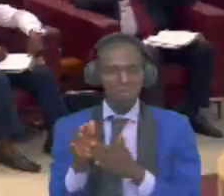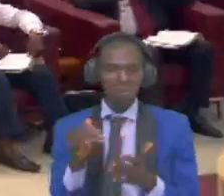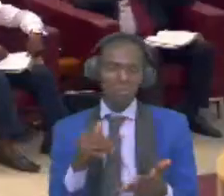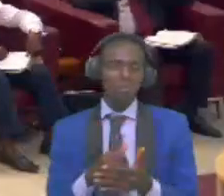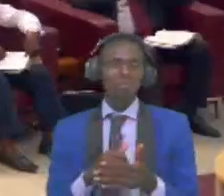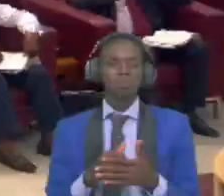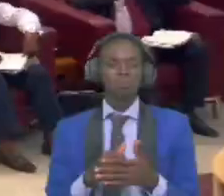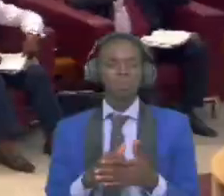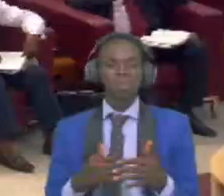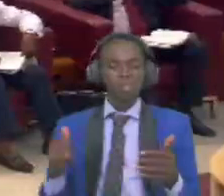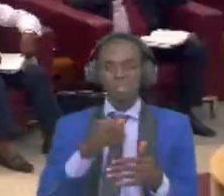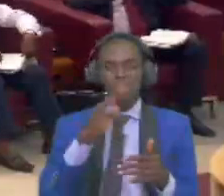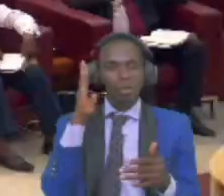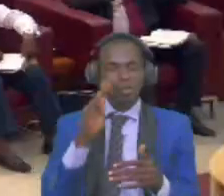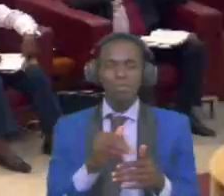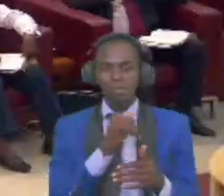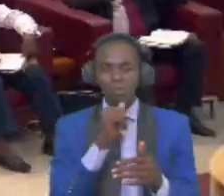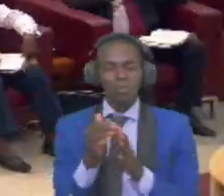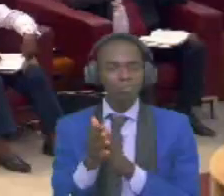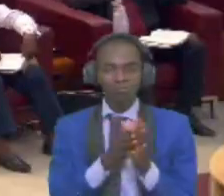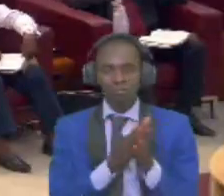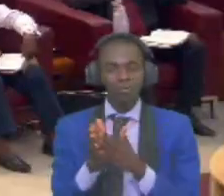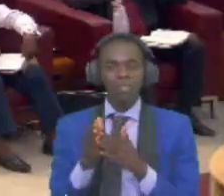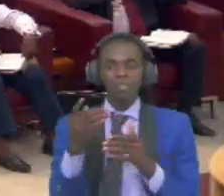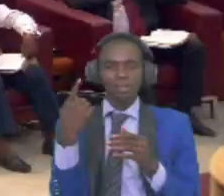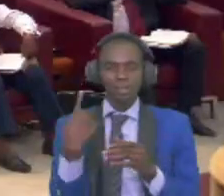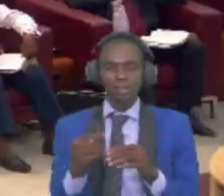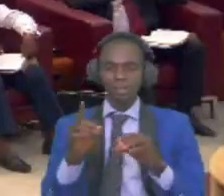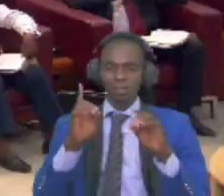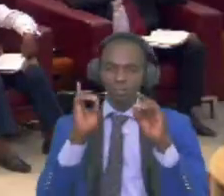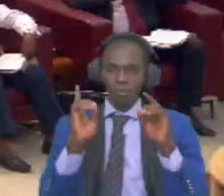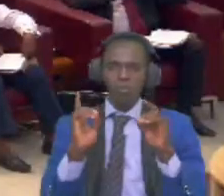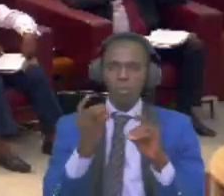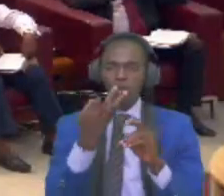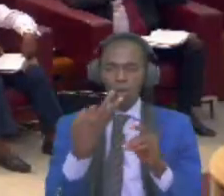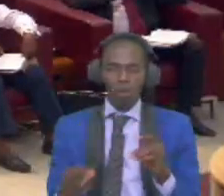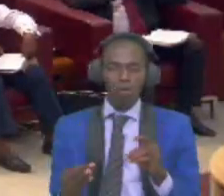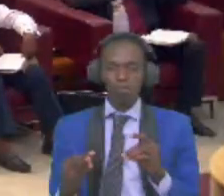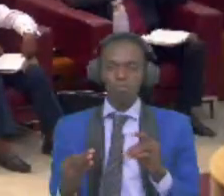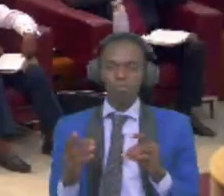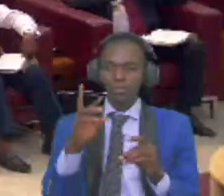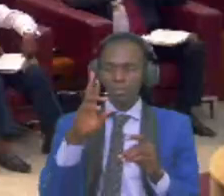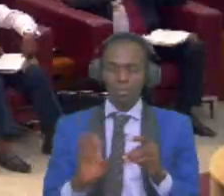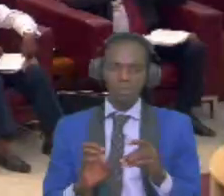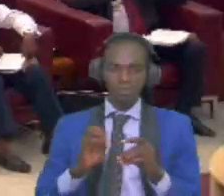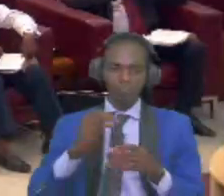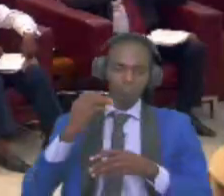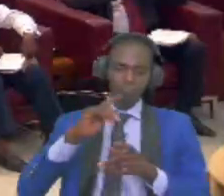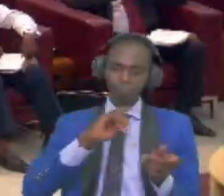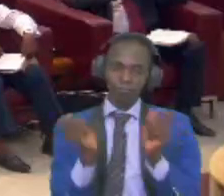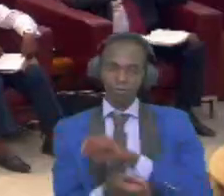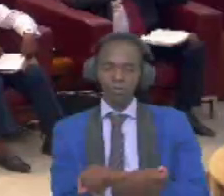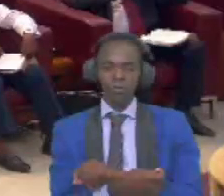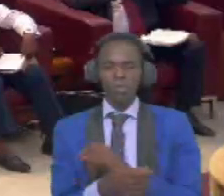la restitution de la restauration du litre au grade ils ne vont pas supporter la scène d'origine de la